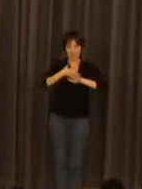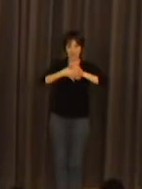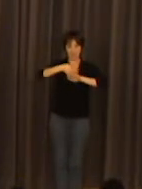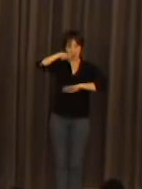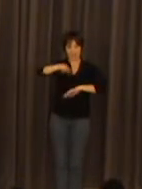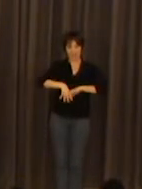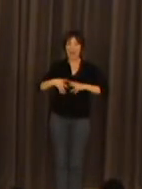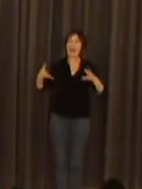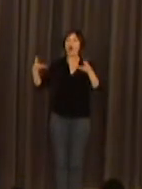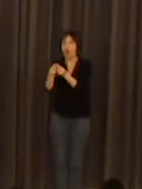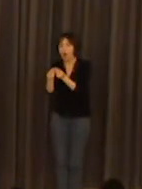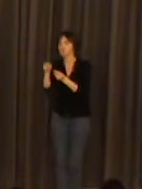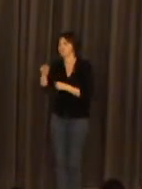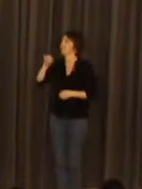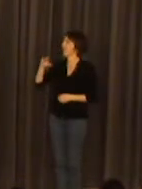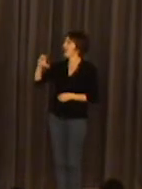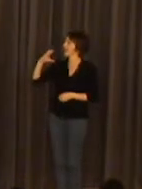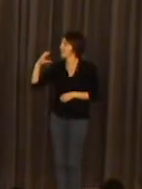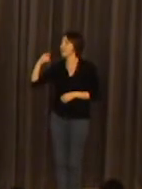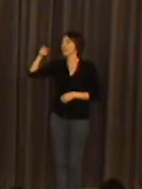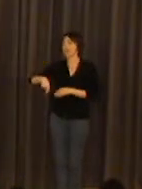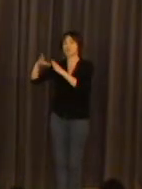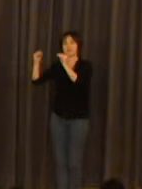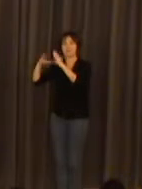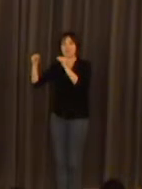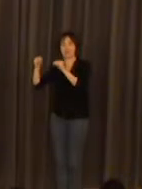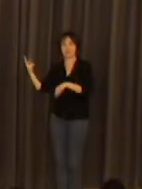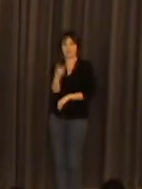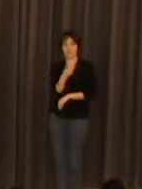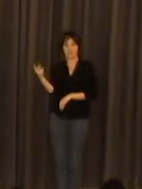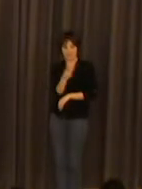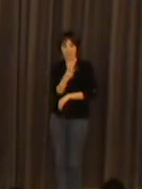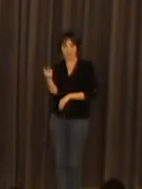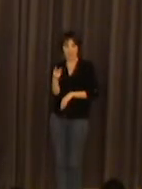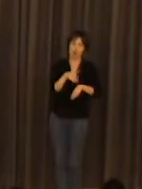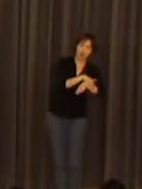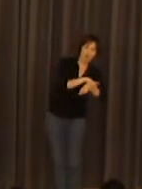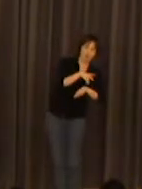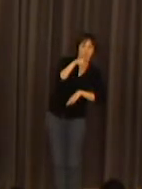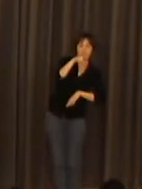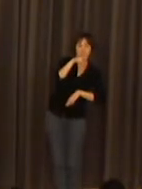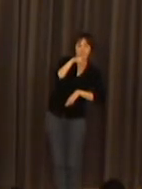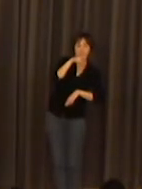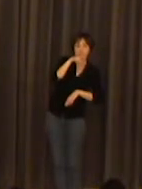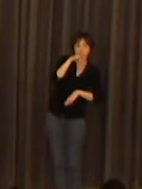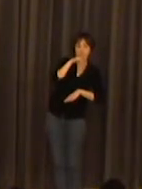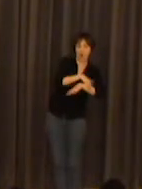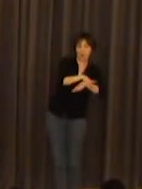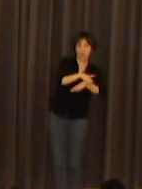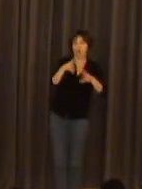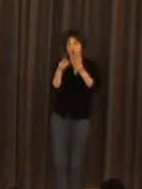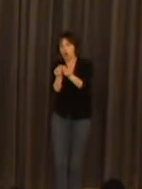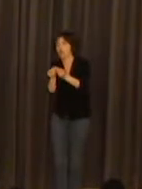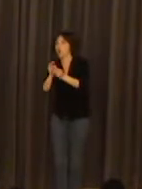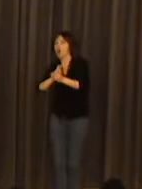catalana amb l'Institut d'Estudis Catalans i les universitats, sens perjudici que s'hi pugui arribar amb altres institucions o entitats que